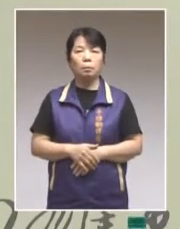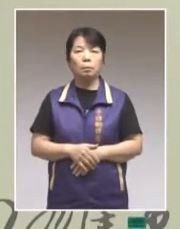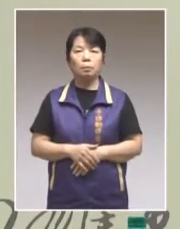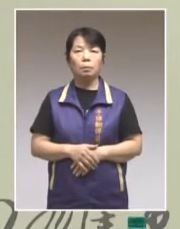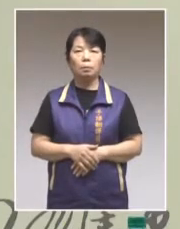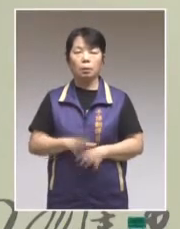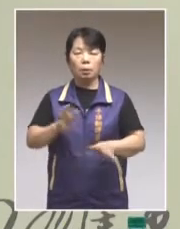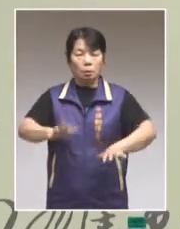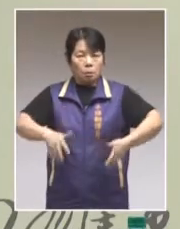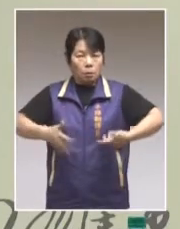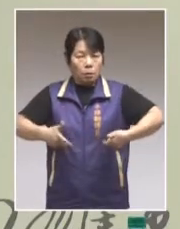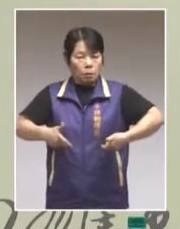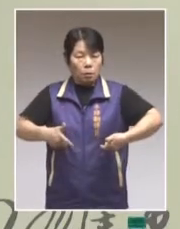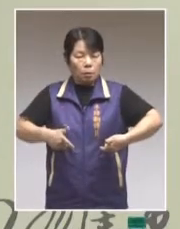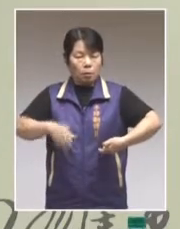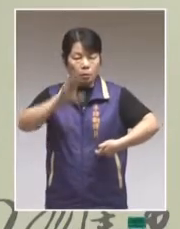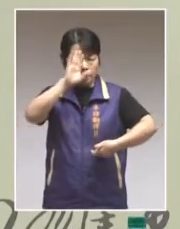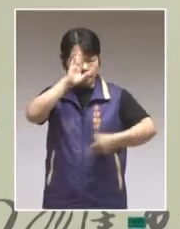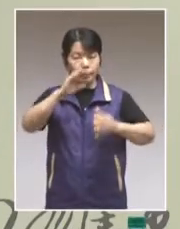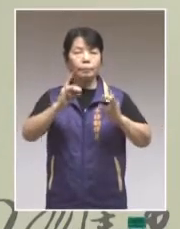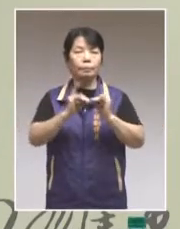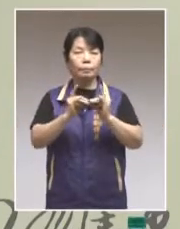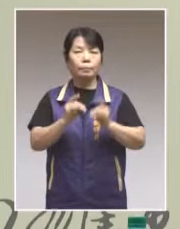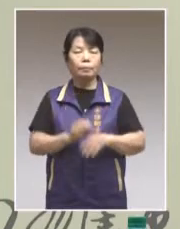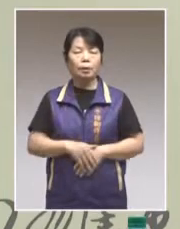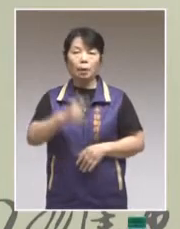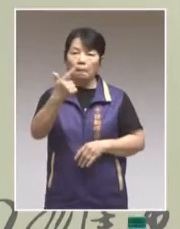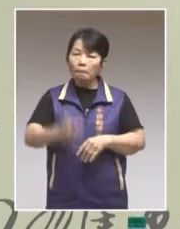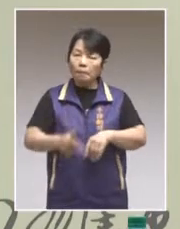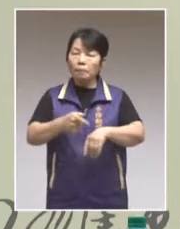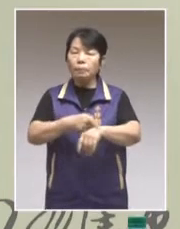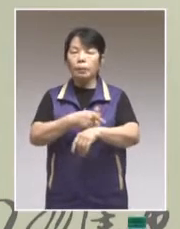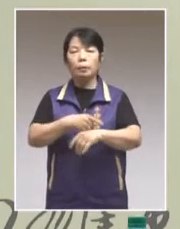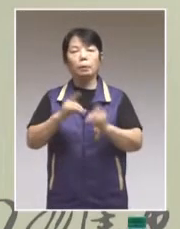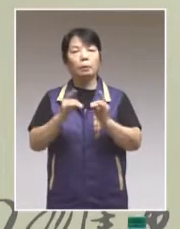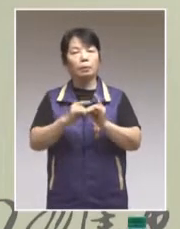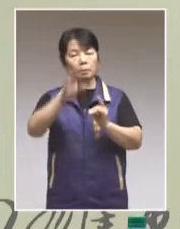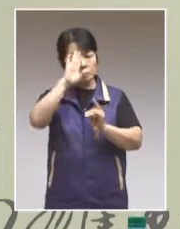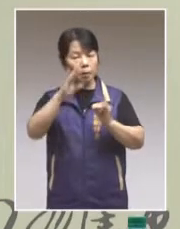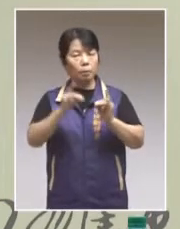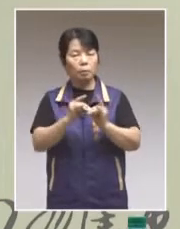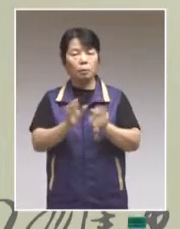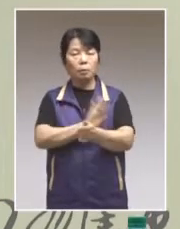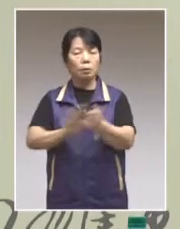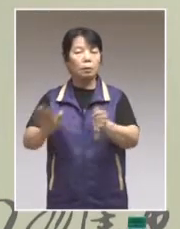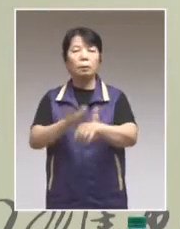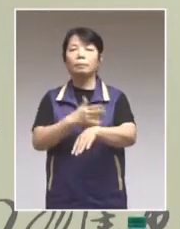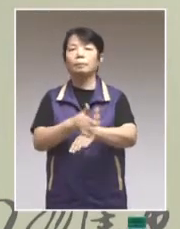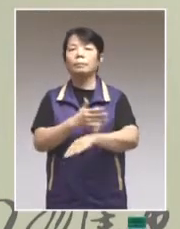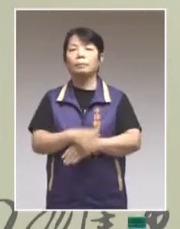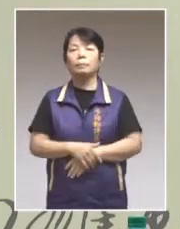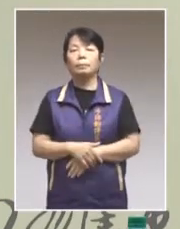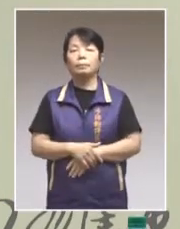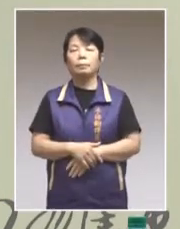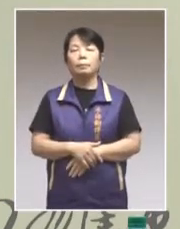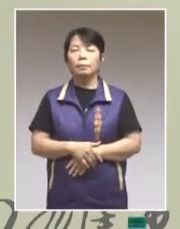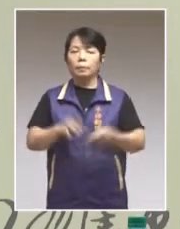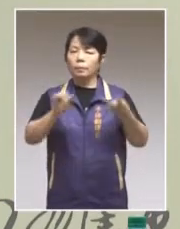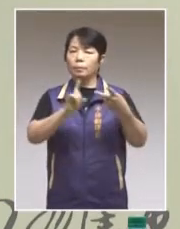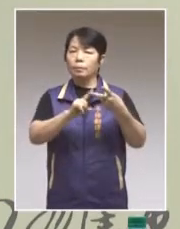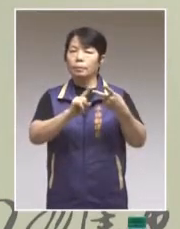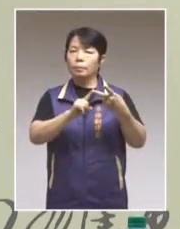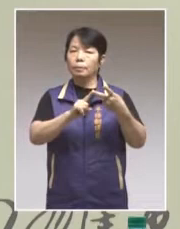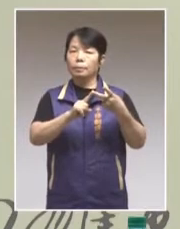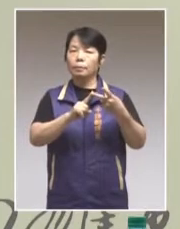这个急性的病床。所以一些慢性的这个病床应该是比较不会受到影响，这个第一点说明。那第二个